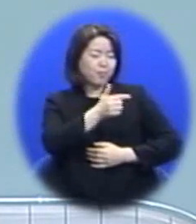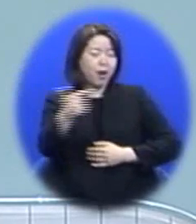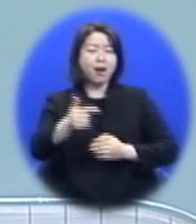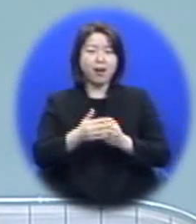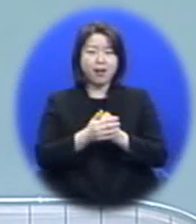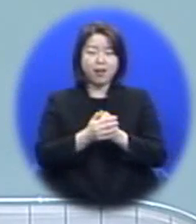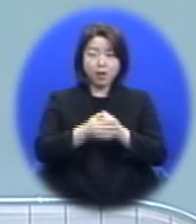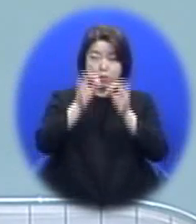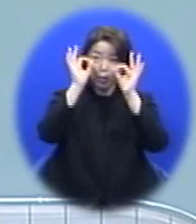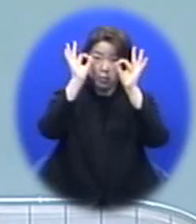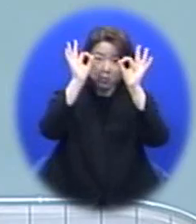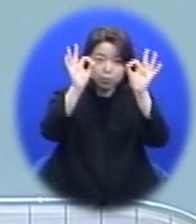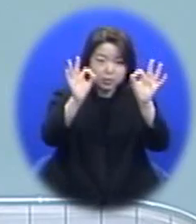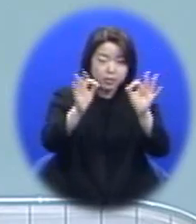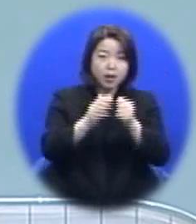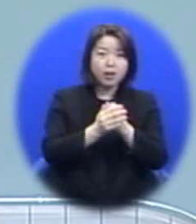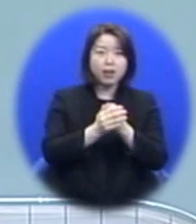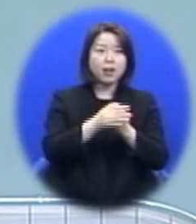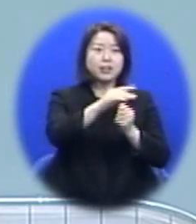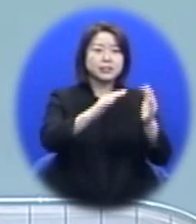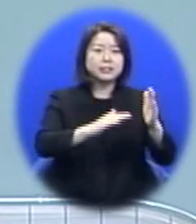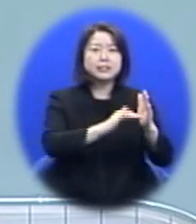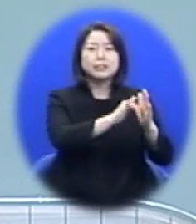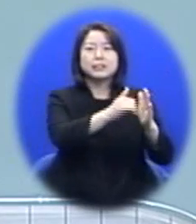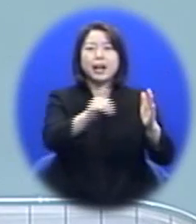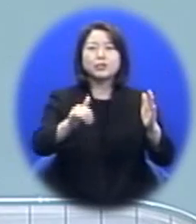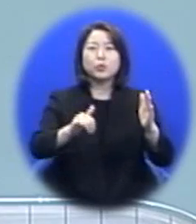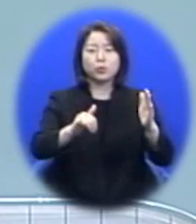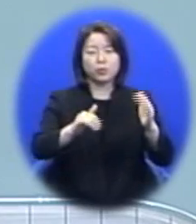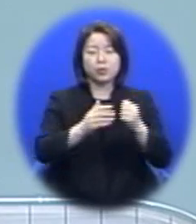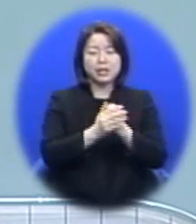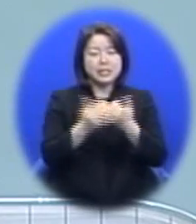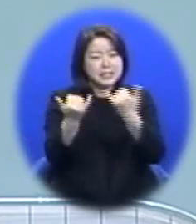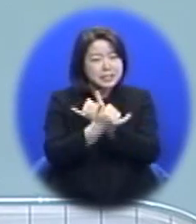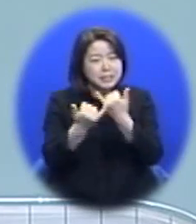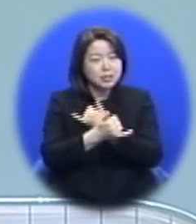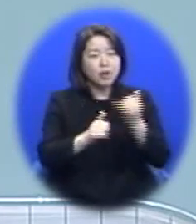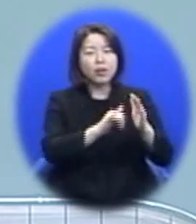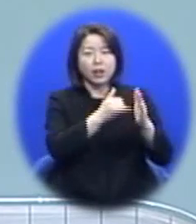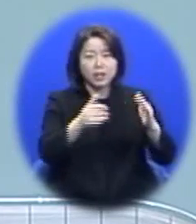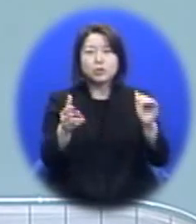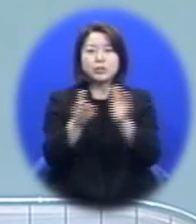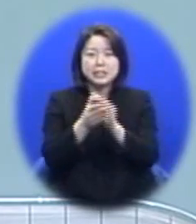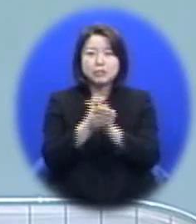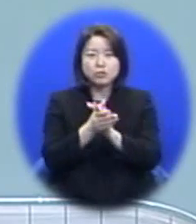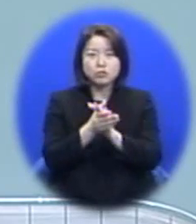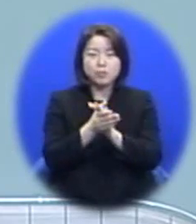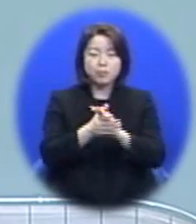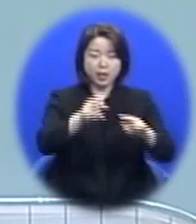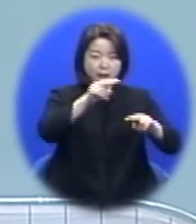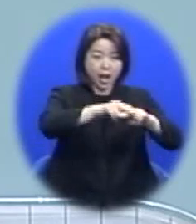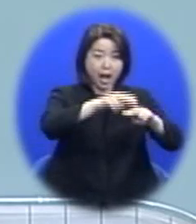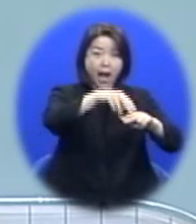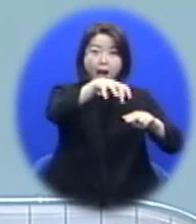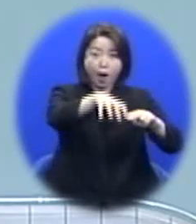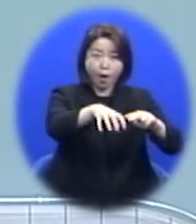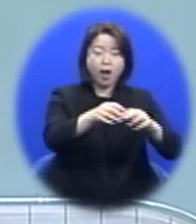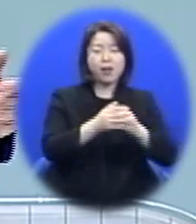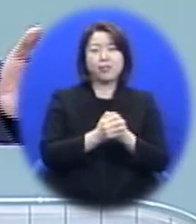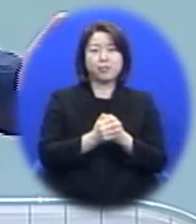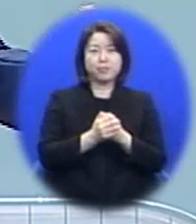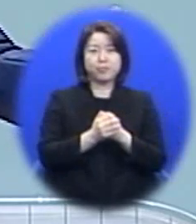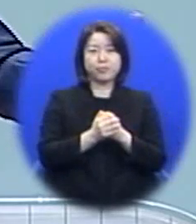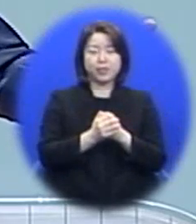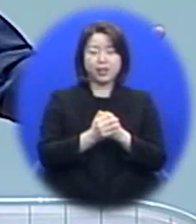보니까 그 가족이 되는 것 같더라. 친척들, 가족들, 친구들 그렇게 앉은 자리에서